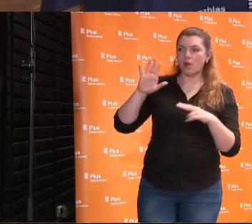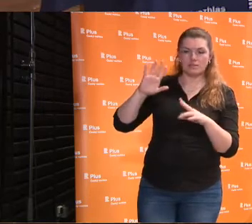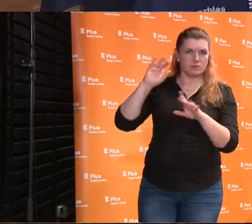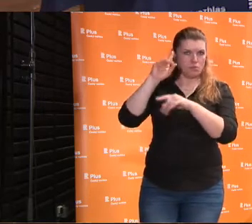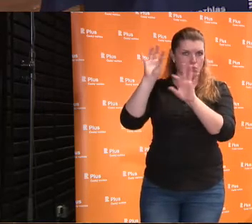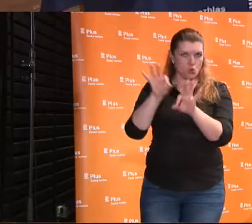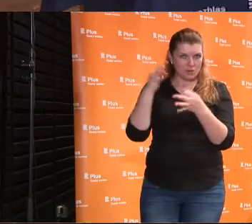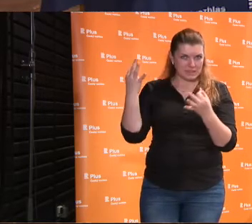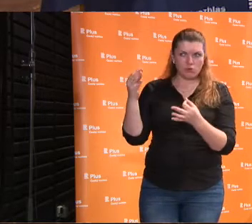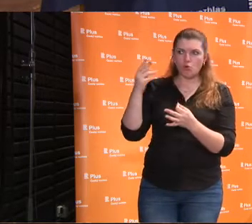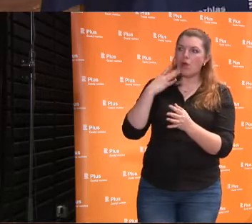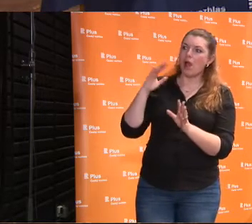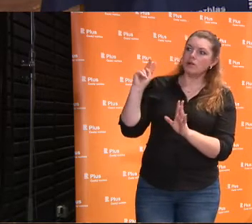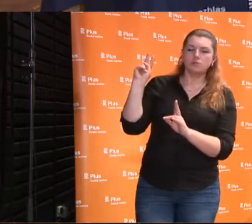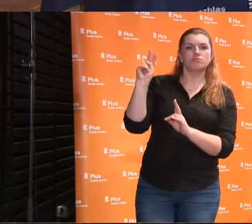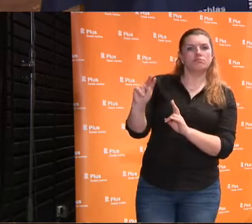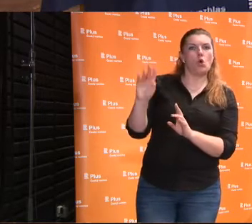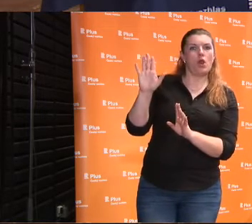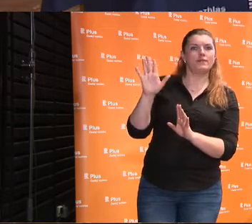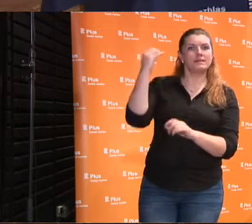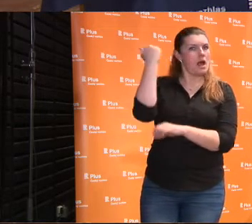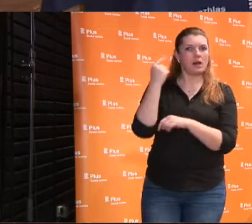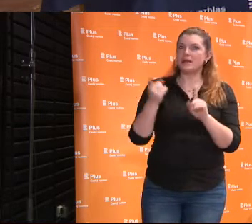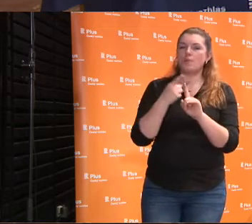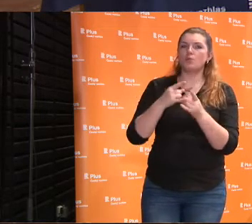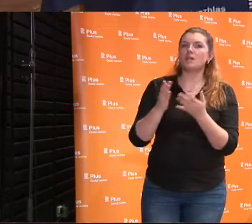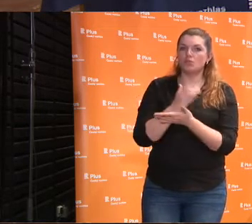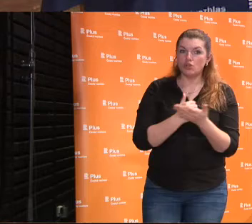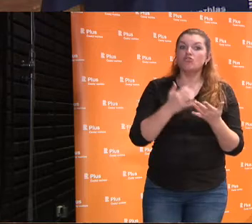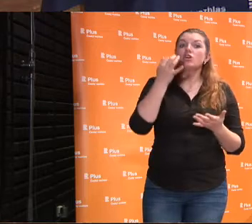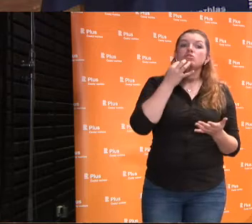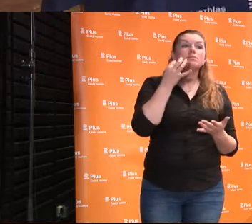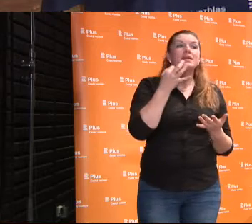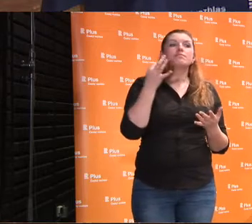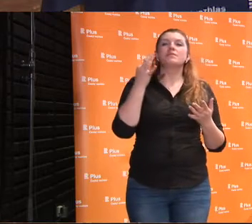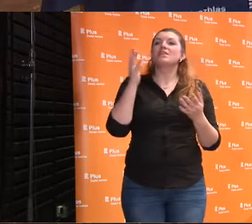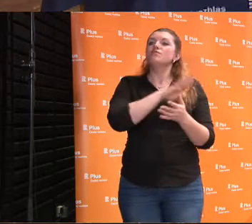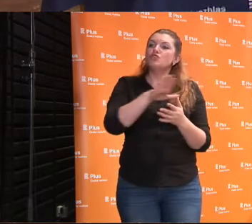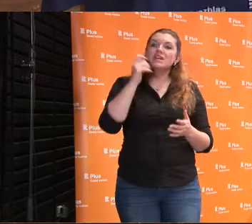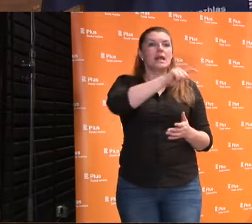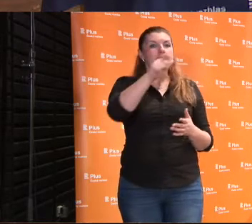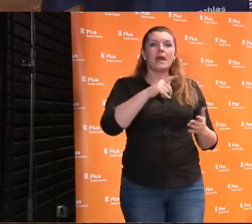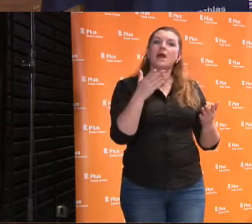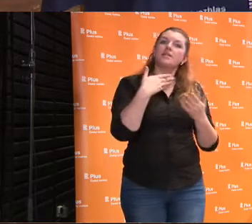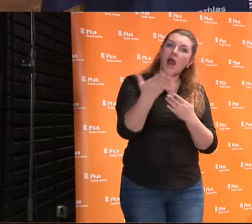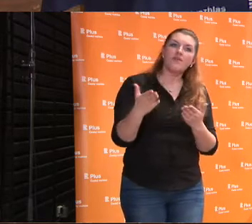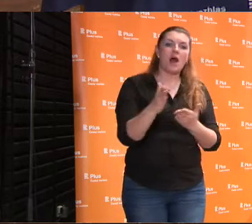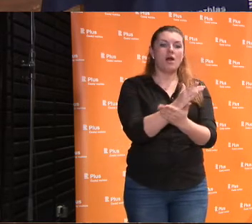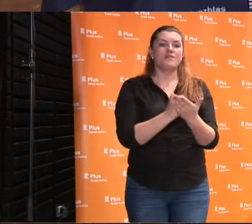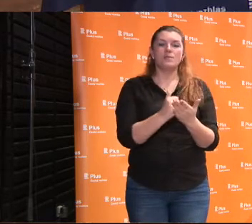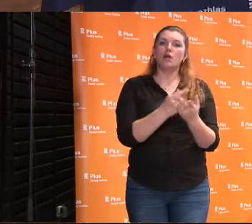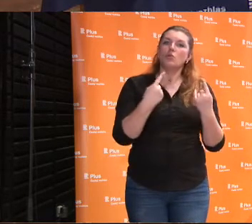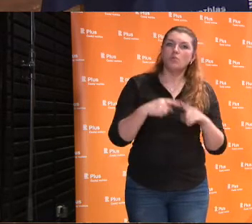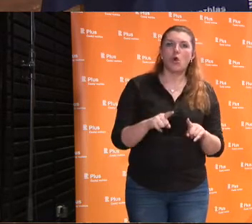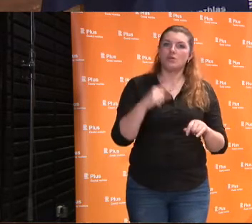ideu základního nepodmíněného příjmu? Tedy, že by všichni lidé dostávali prostě nějaký elementární plat, aby to pokrylo jejich základní